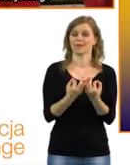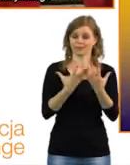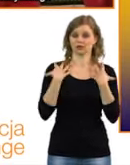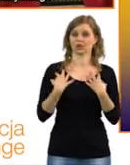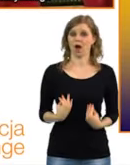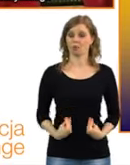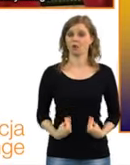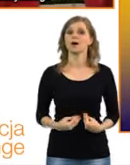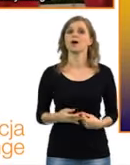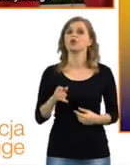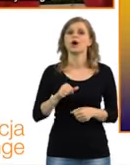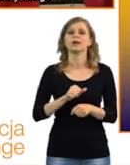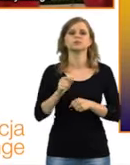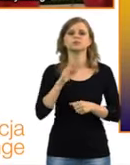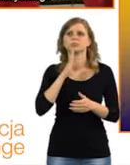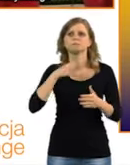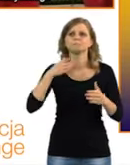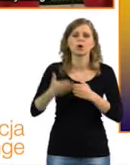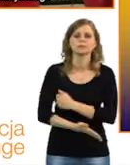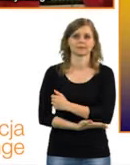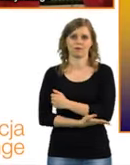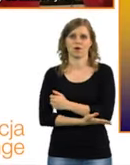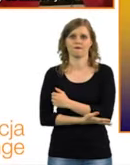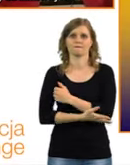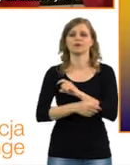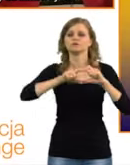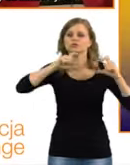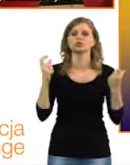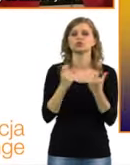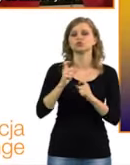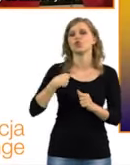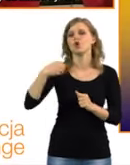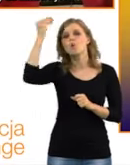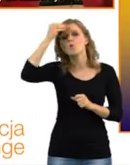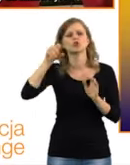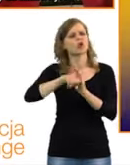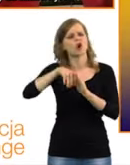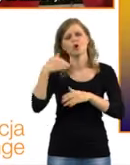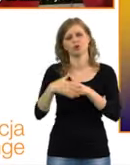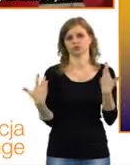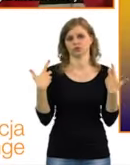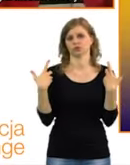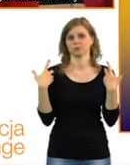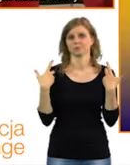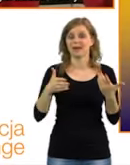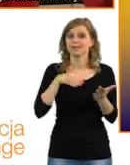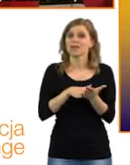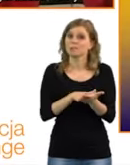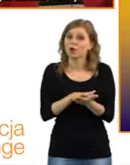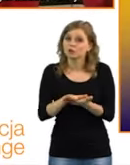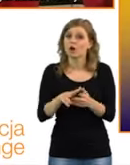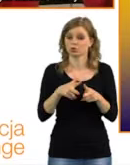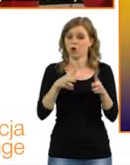Kontrola nad ciałem jest punktem wyjścia do wszystkiego, czego się uczymy do końca życia. W tym